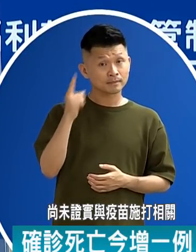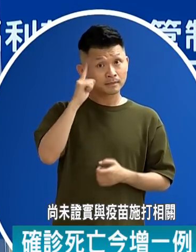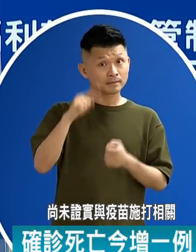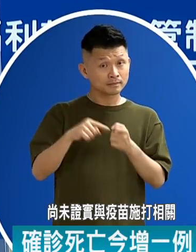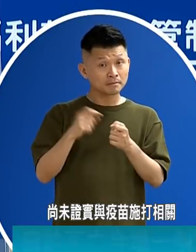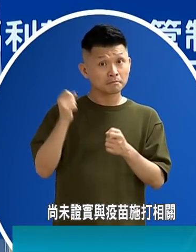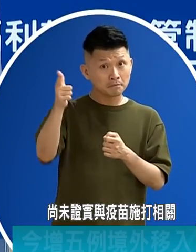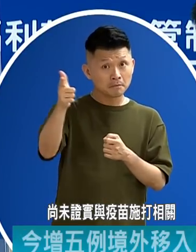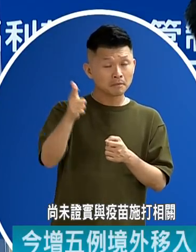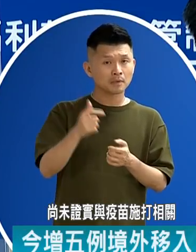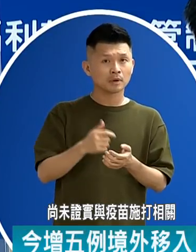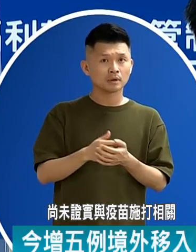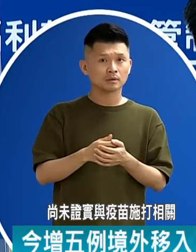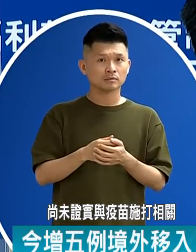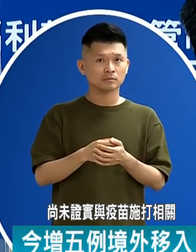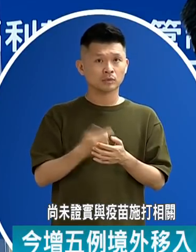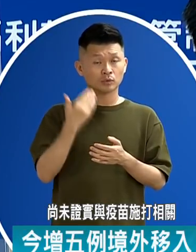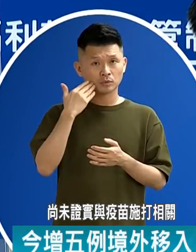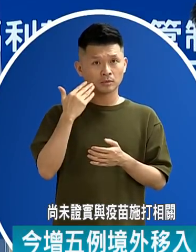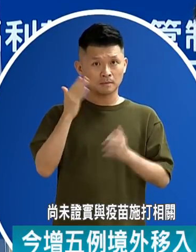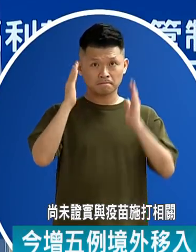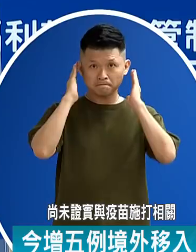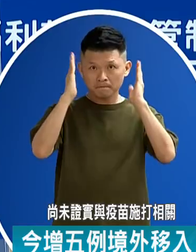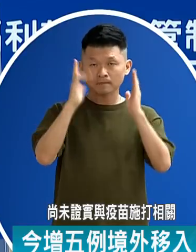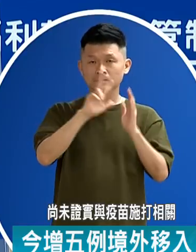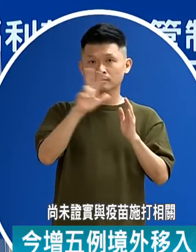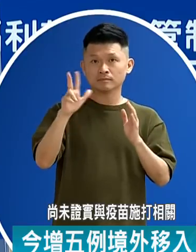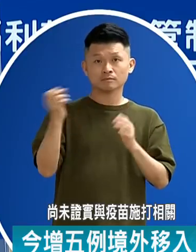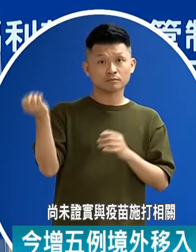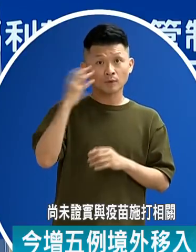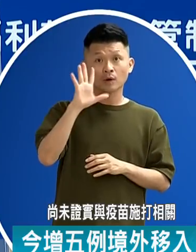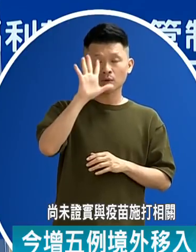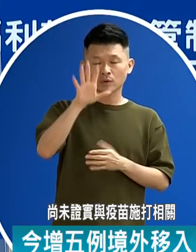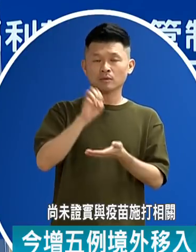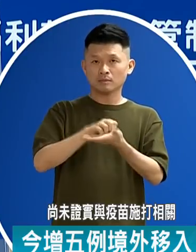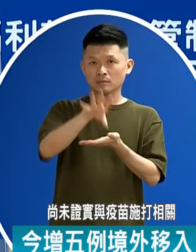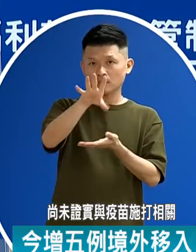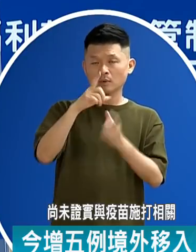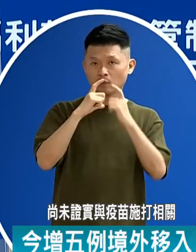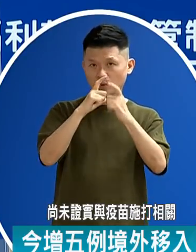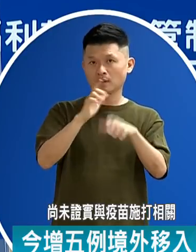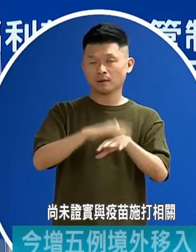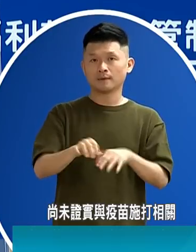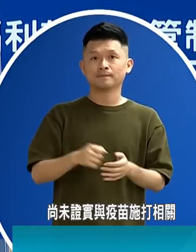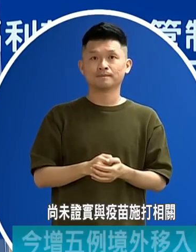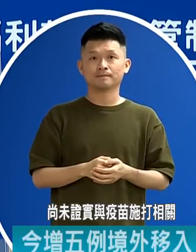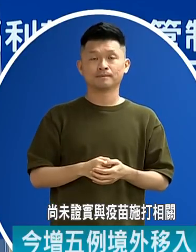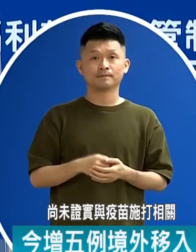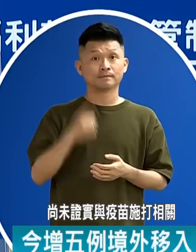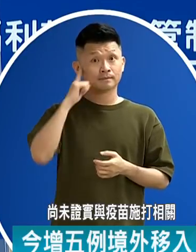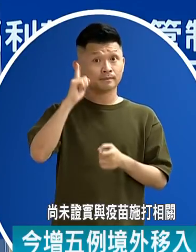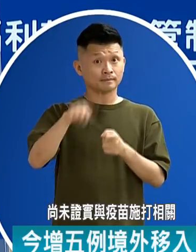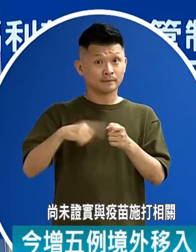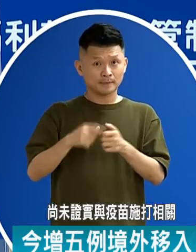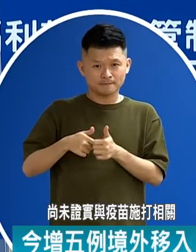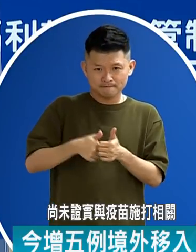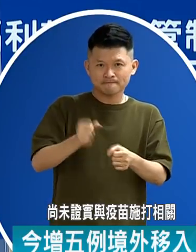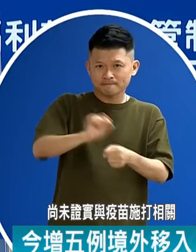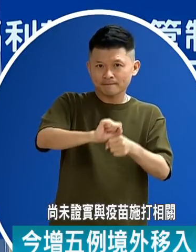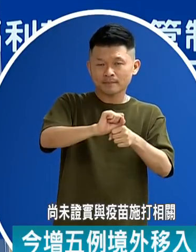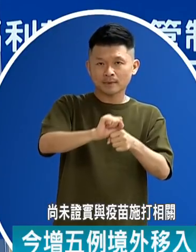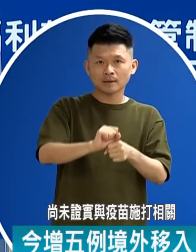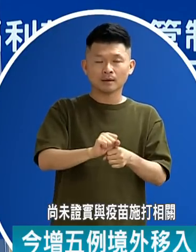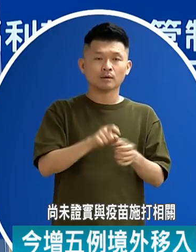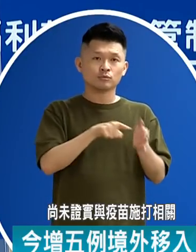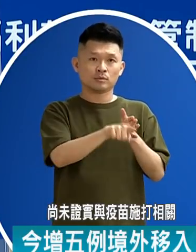购买到，我想要有正式的讯息我们再来回应哈。那我们当然明年要打哈，追加剂当然还是要根据专家